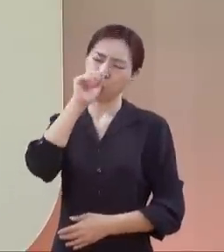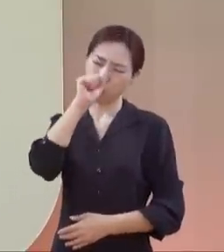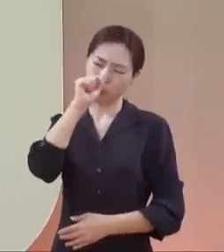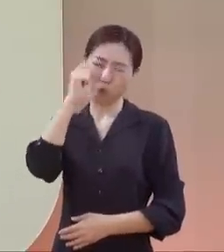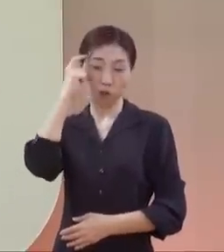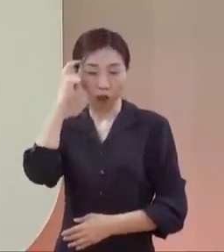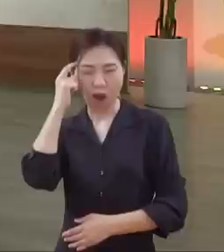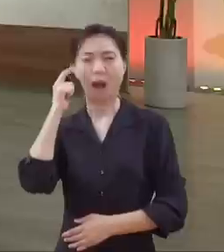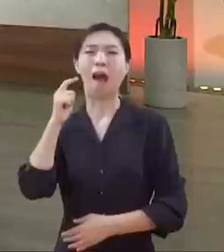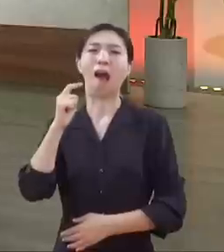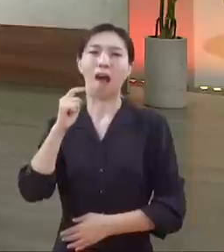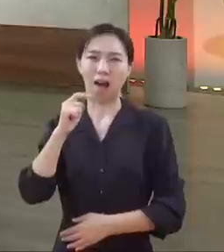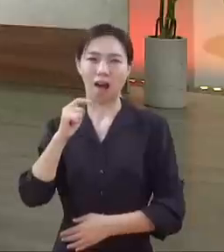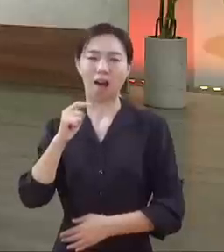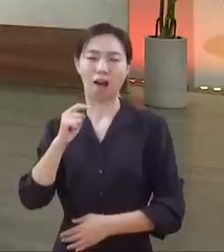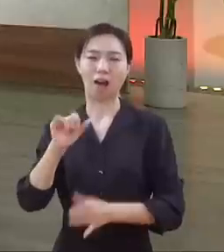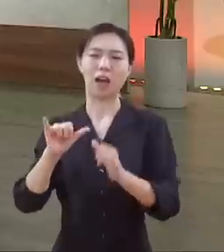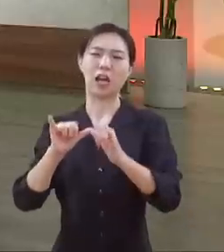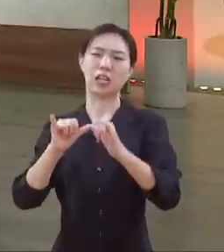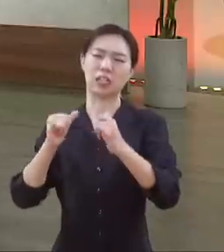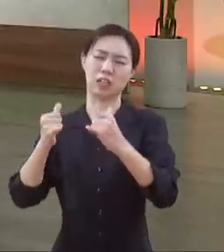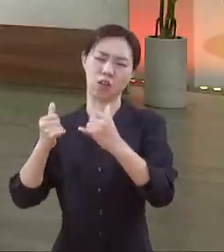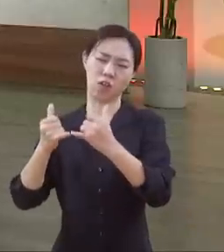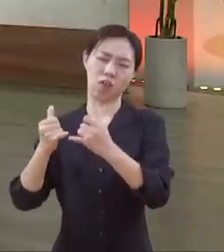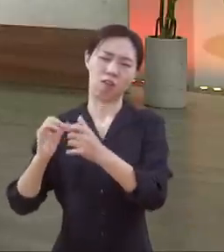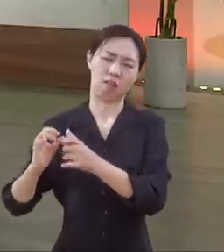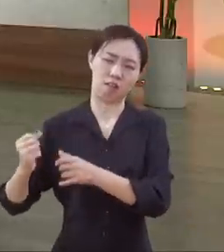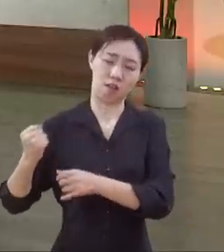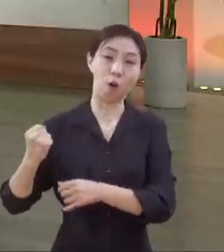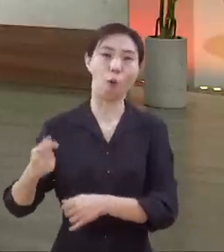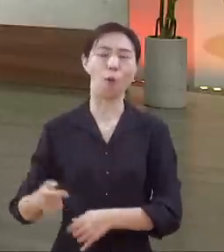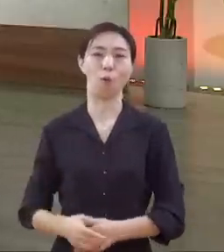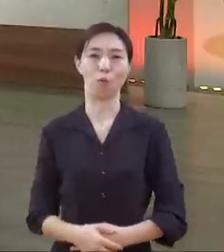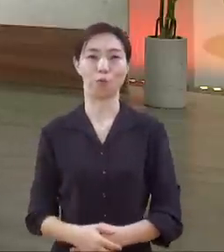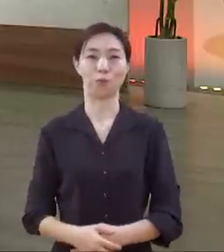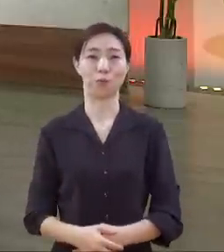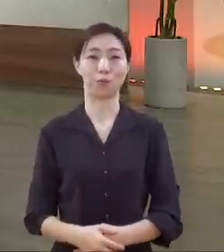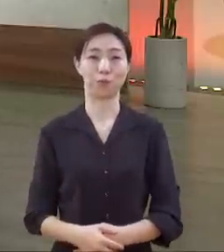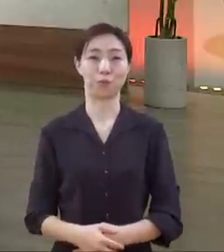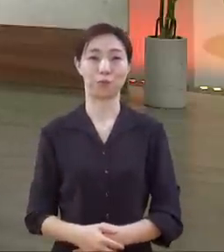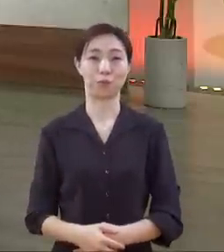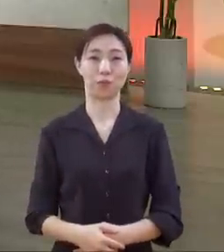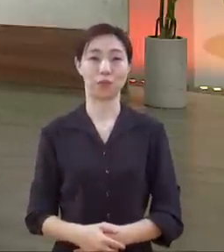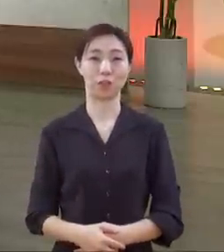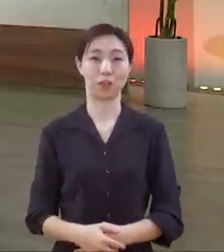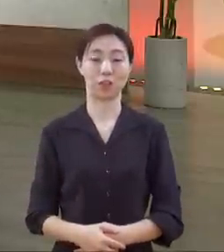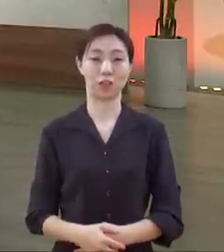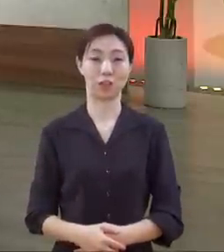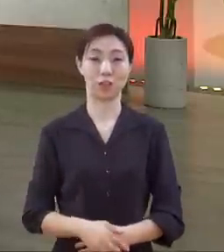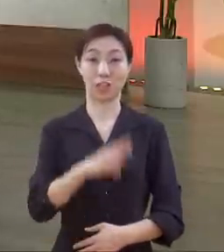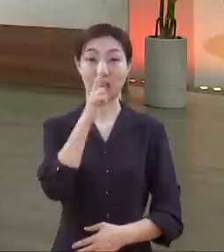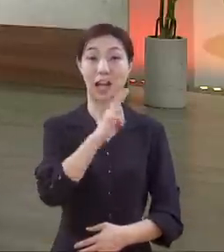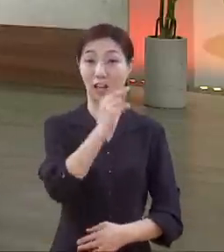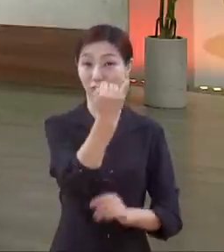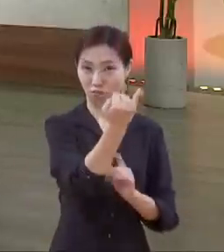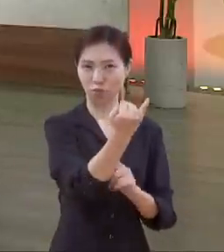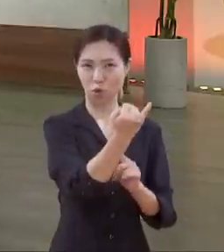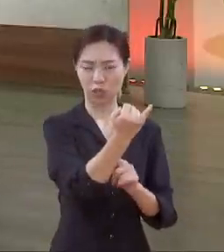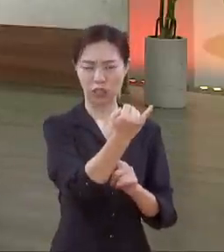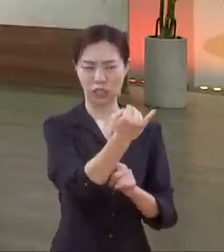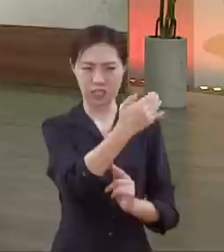생각이 들더라구요 그래서 그와 같이 지금도 젊었을 적에 그렇게 열심히